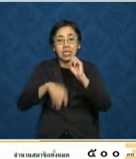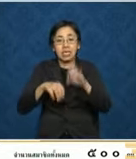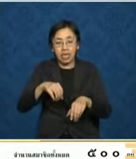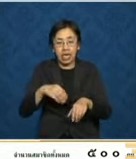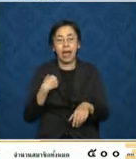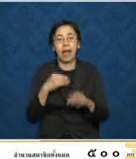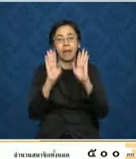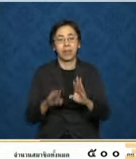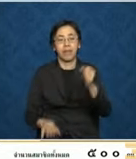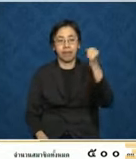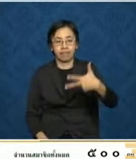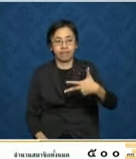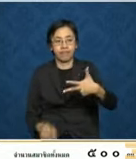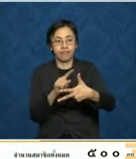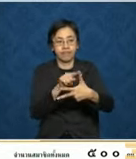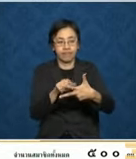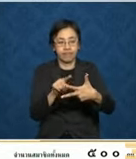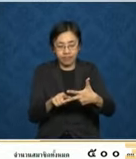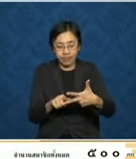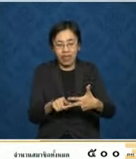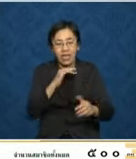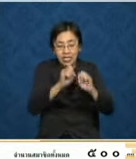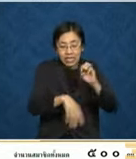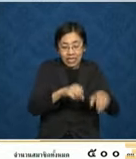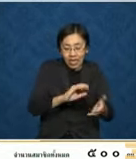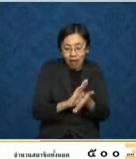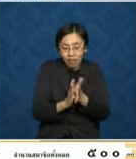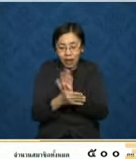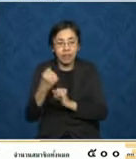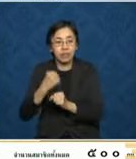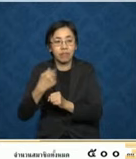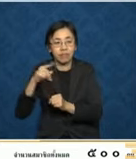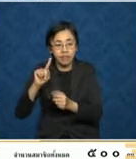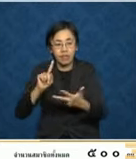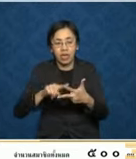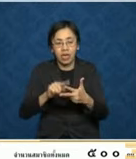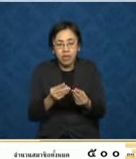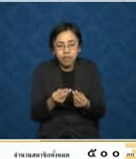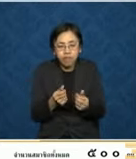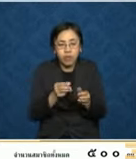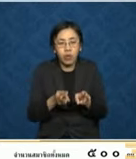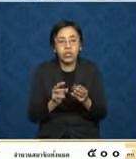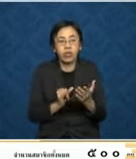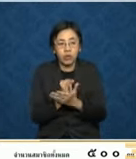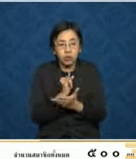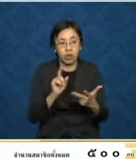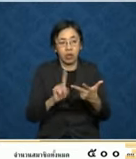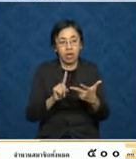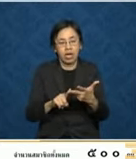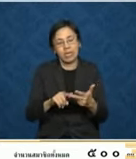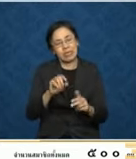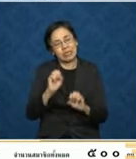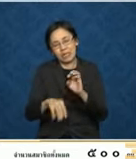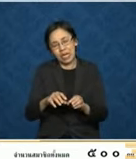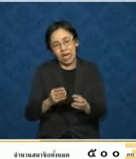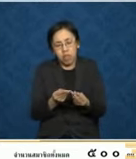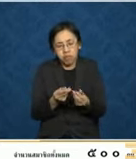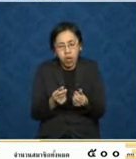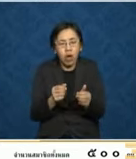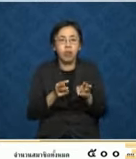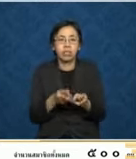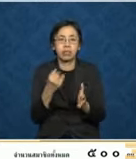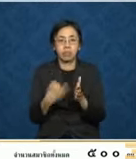3รูปแบบนะครับได้แก่การนำกลับมาใช้ประโยชน์การถูกกำจัดอย่างถูกต้องและการถูกกำจัดอย่างไม่ถูกต้องนะครับเ